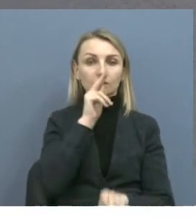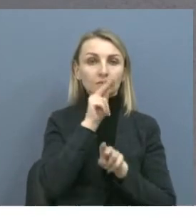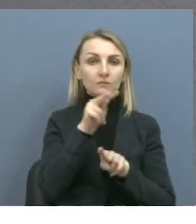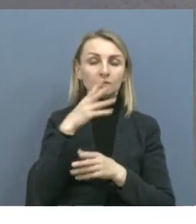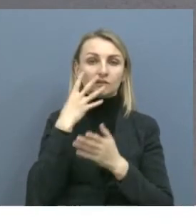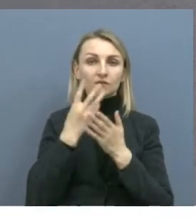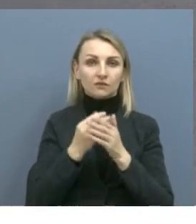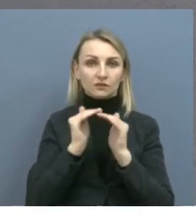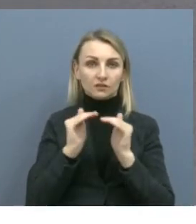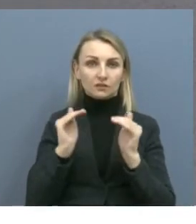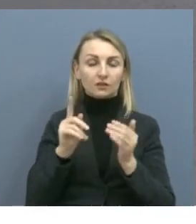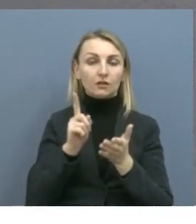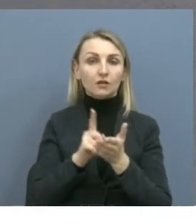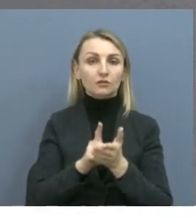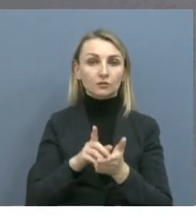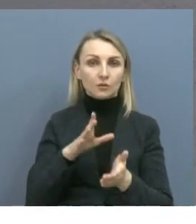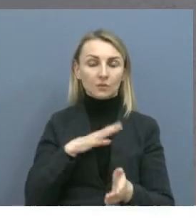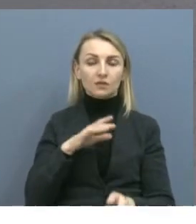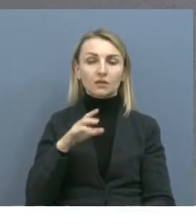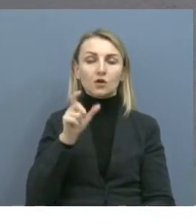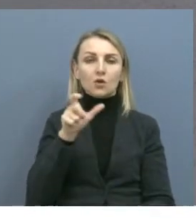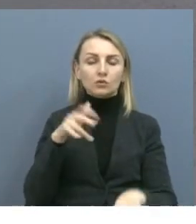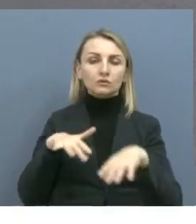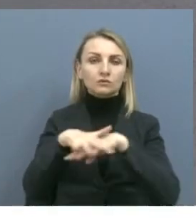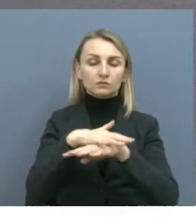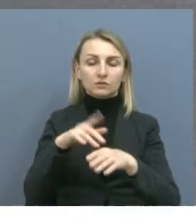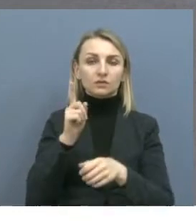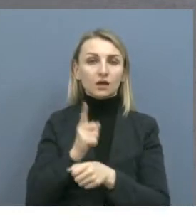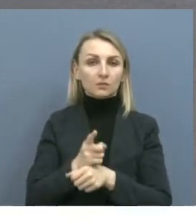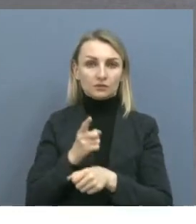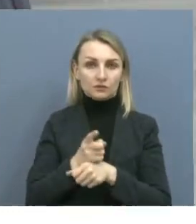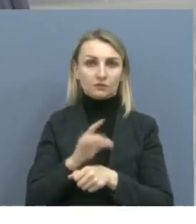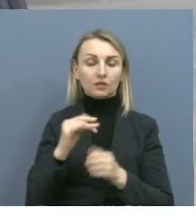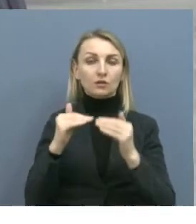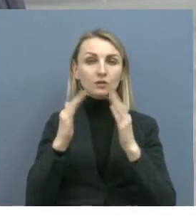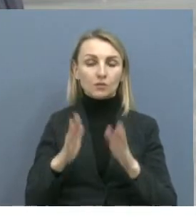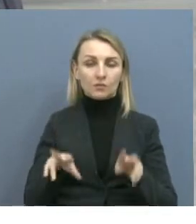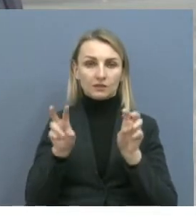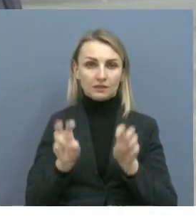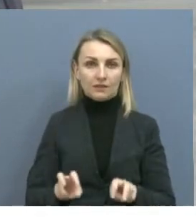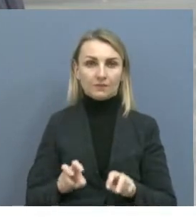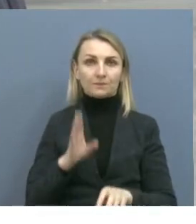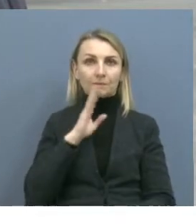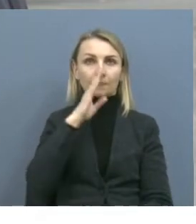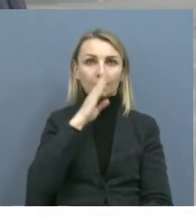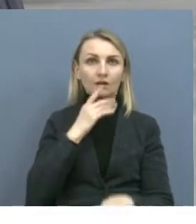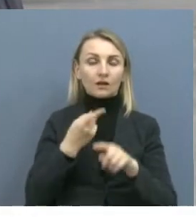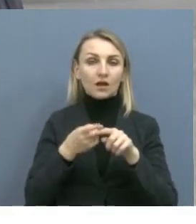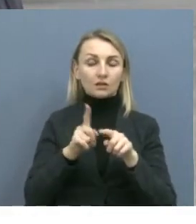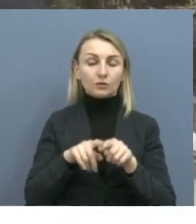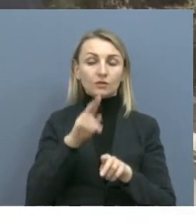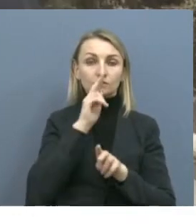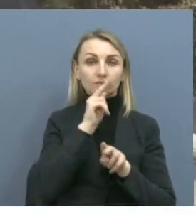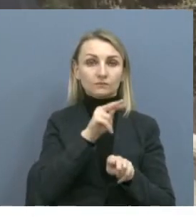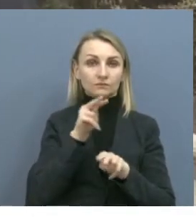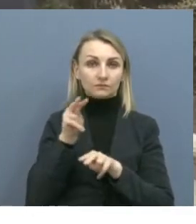что одно из мер профилактики – это не посещение. Нужно дистанцироваться и находиться дома. Родители, оставившие безнадзорными